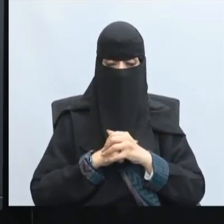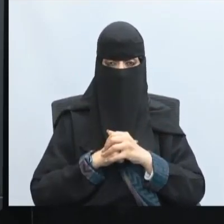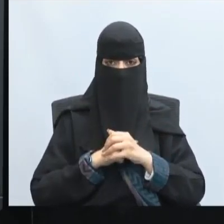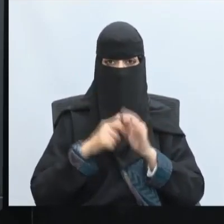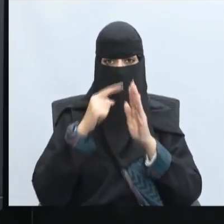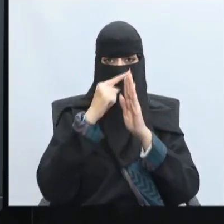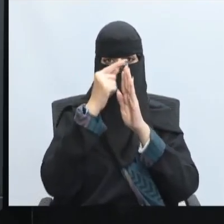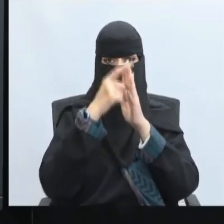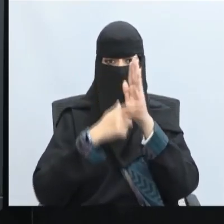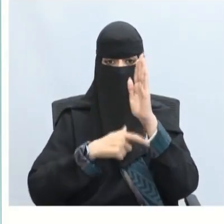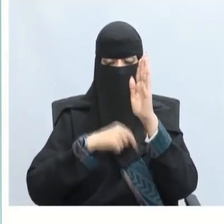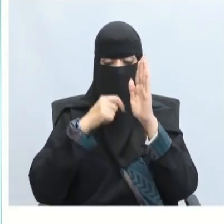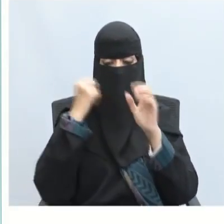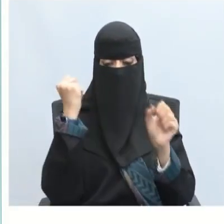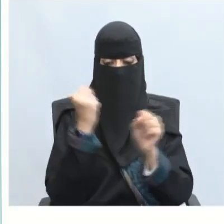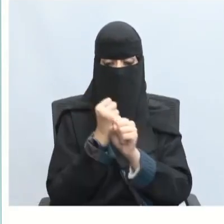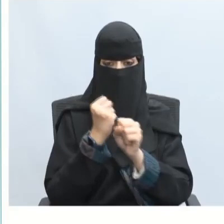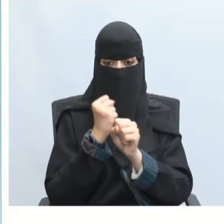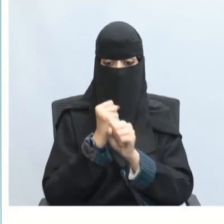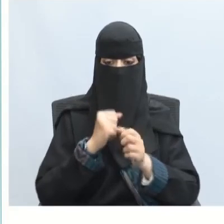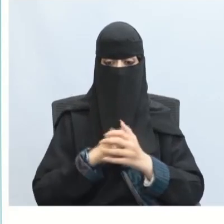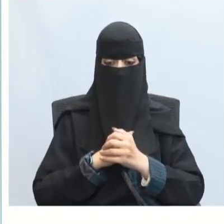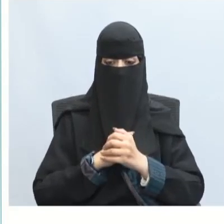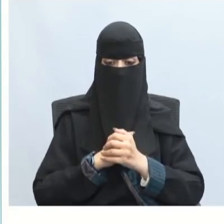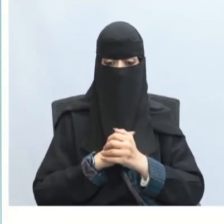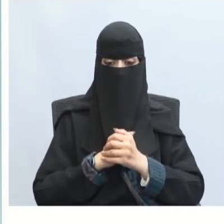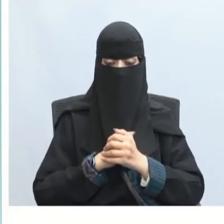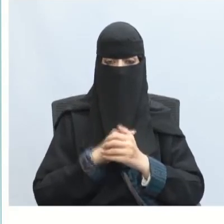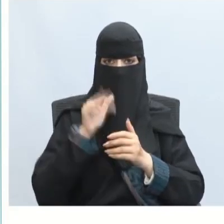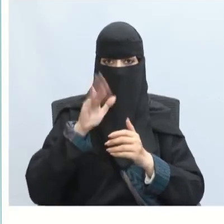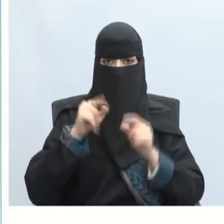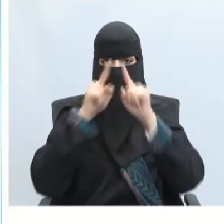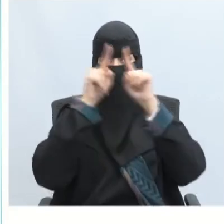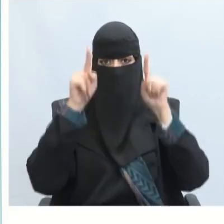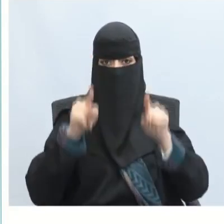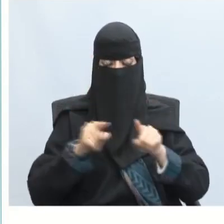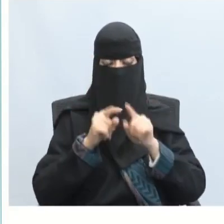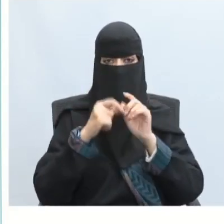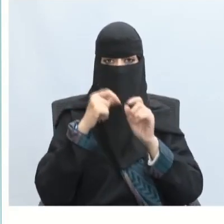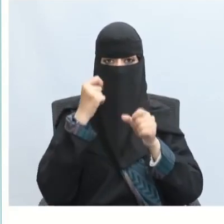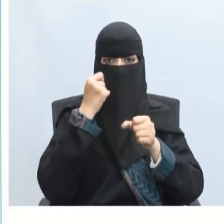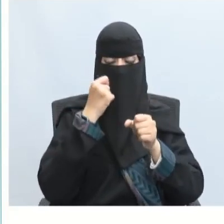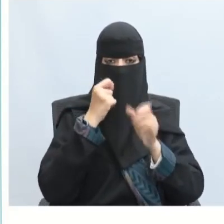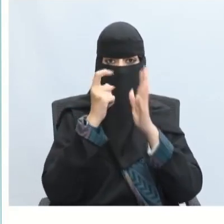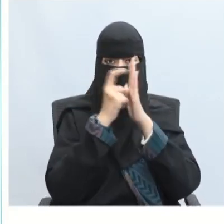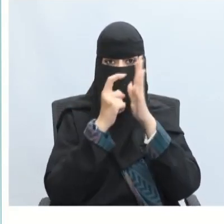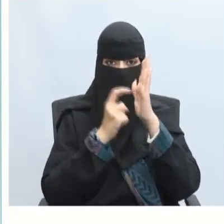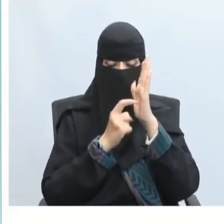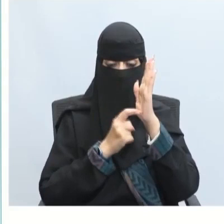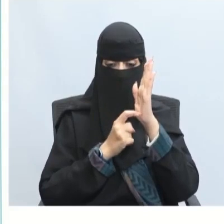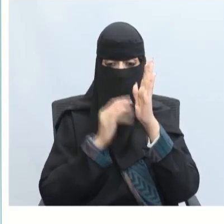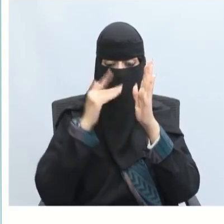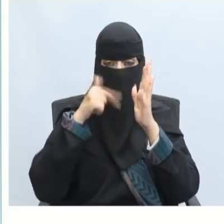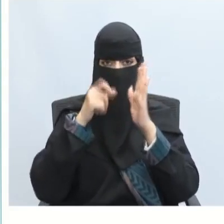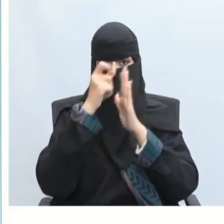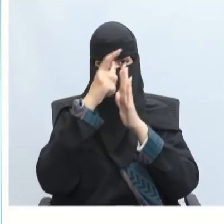للوائح انواع اللوائح لوائح تنفيذيه لوائح تنفيذيه تصدر